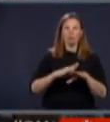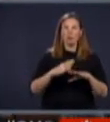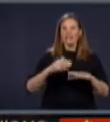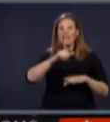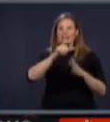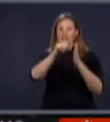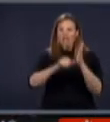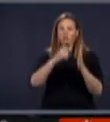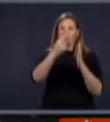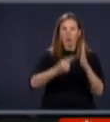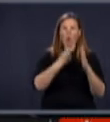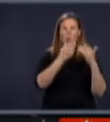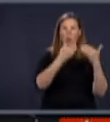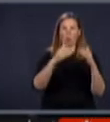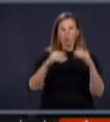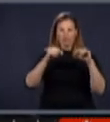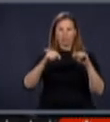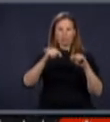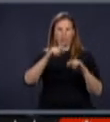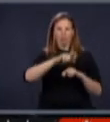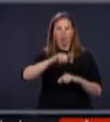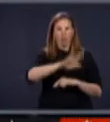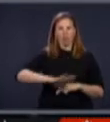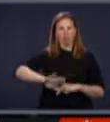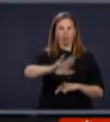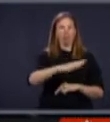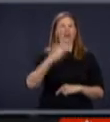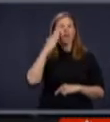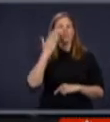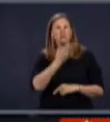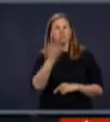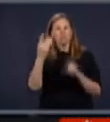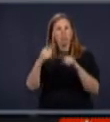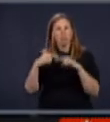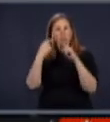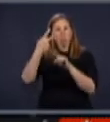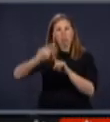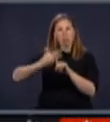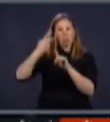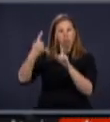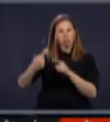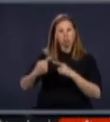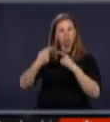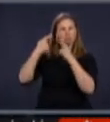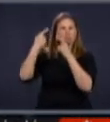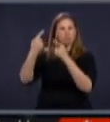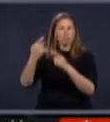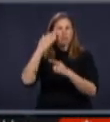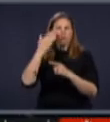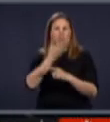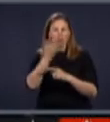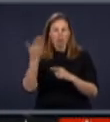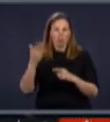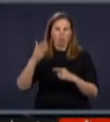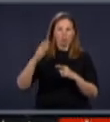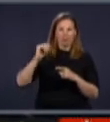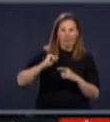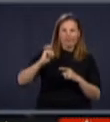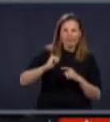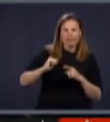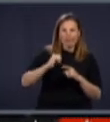chirurgie au Québec. Alors, comme vous savez, au cours des deux derniers mois, on a cherché à avoir un